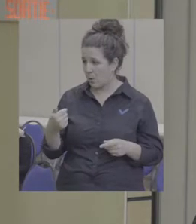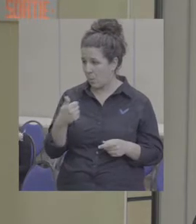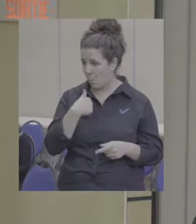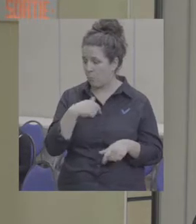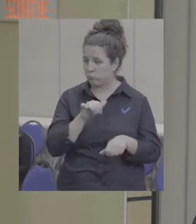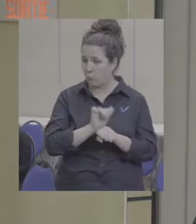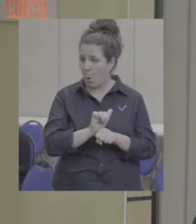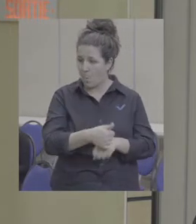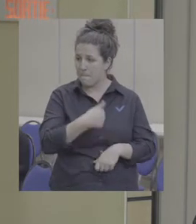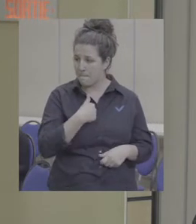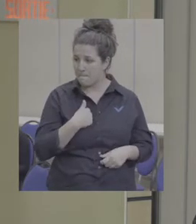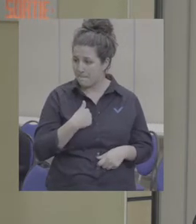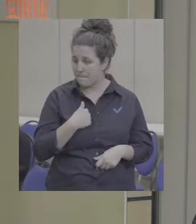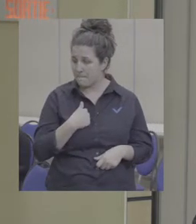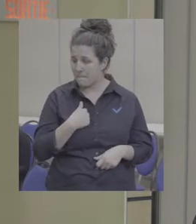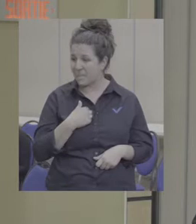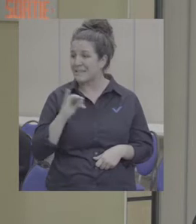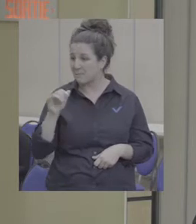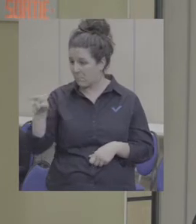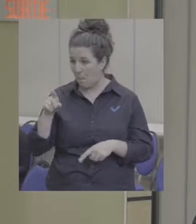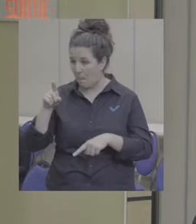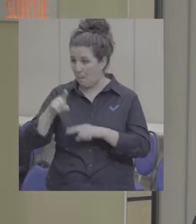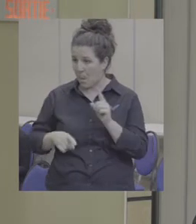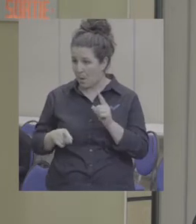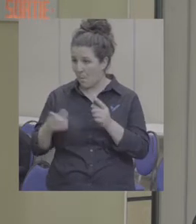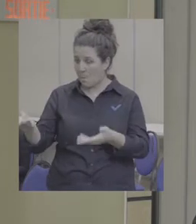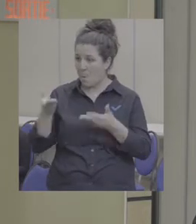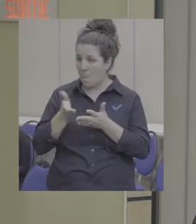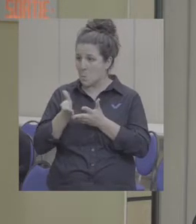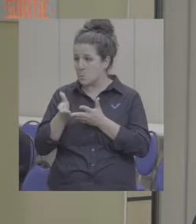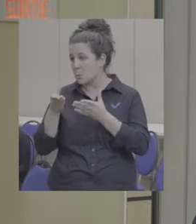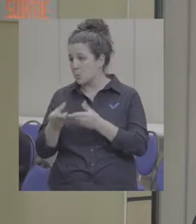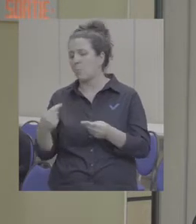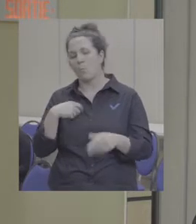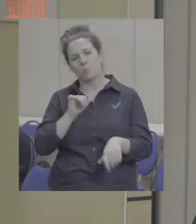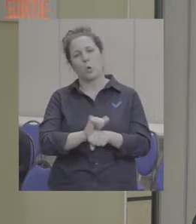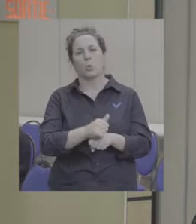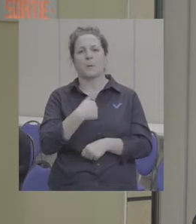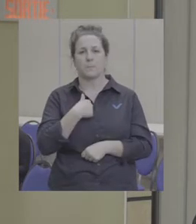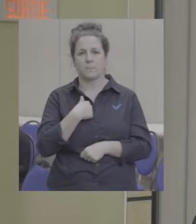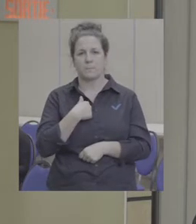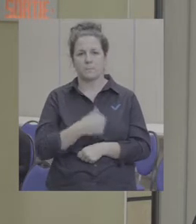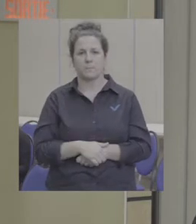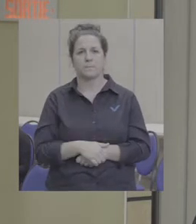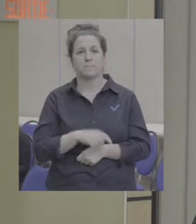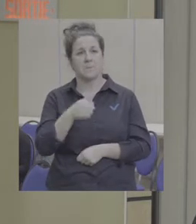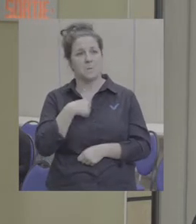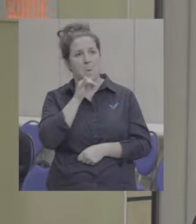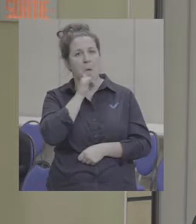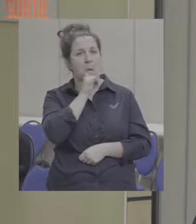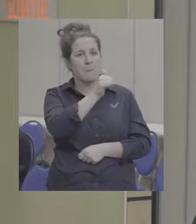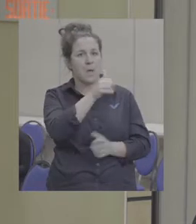m'en charger si vous n'êtes pas capable de me proposer quelque chose de bon. Fait que moi, j'ai